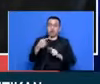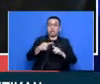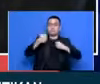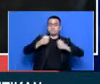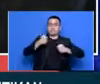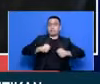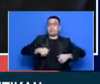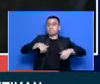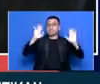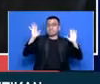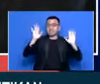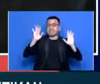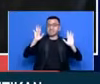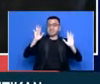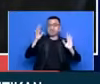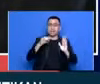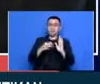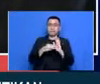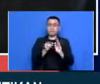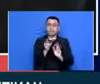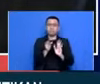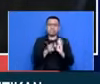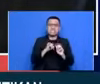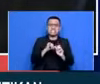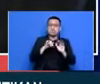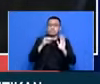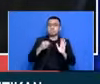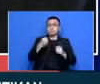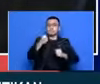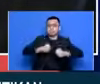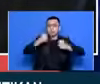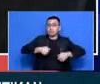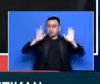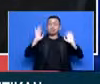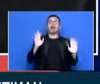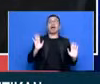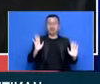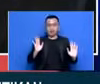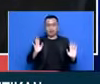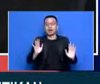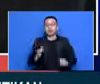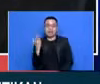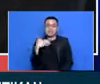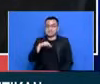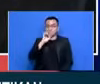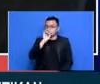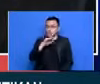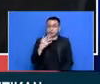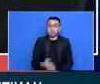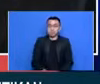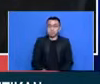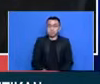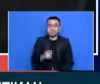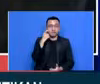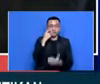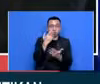murni karena ada suatu kesalahan penerapan hukum yang disampaikan tadi oleh e ketua KY sat tadi sampaikan adalah fakta